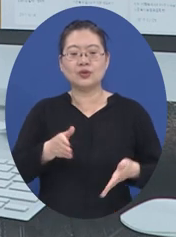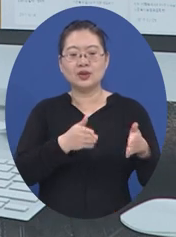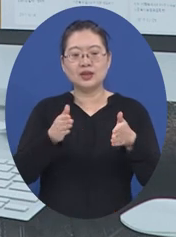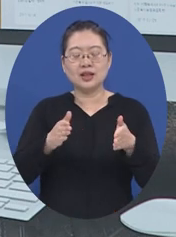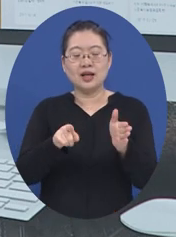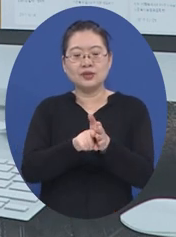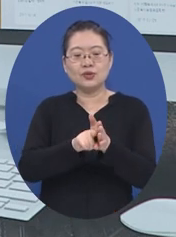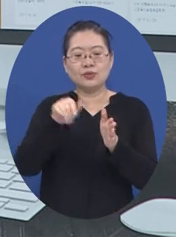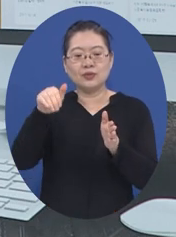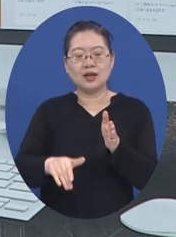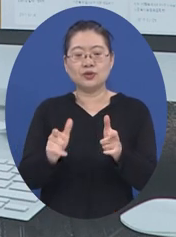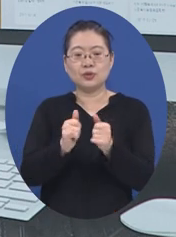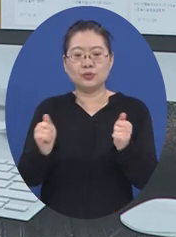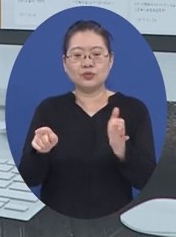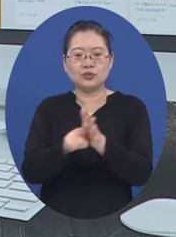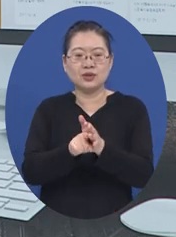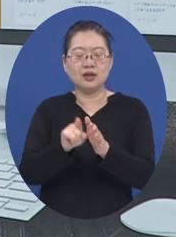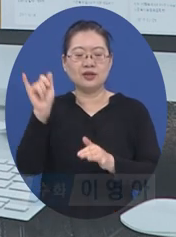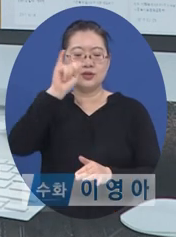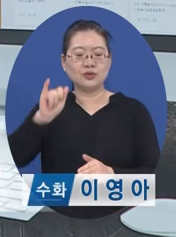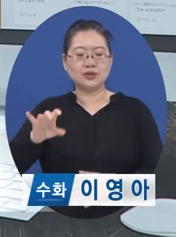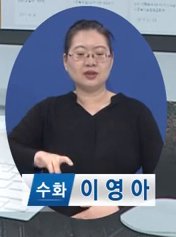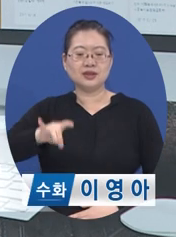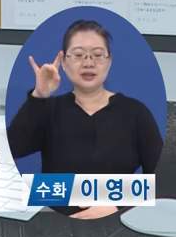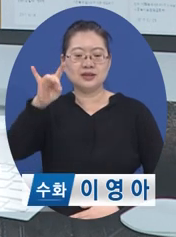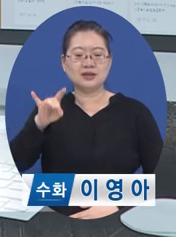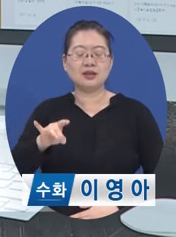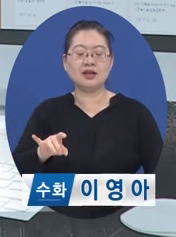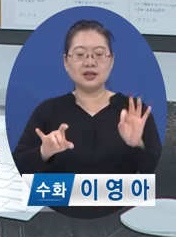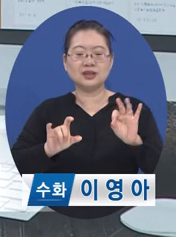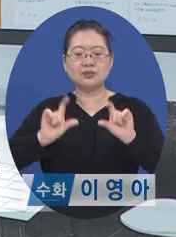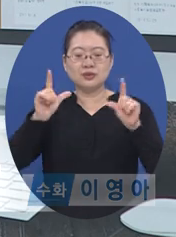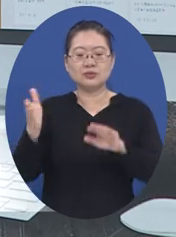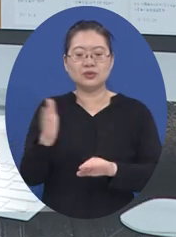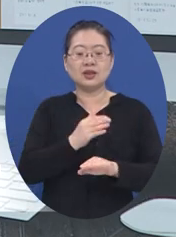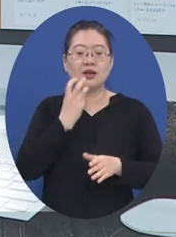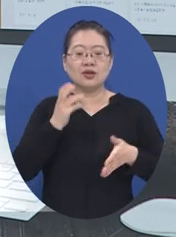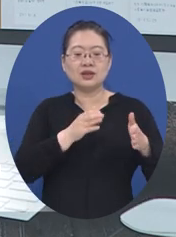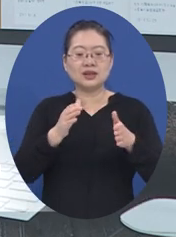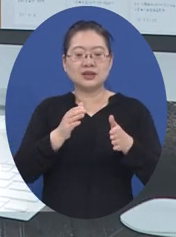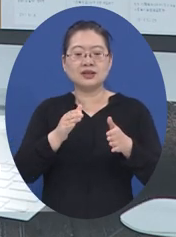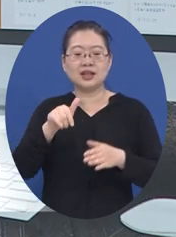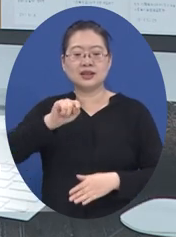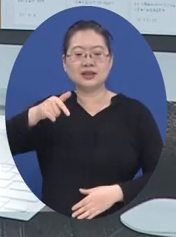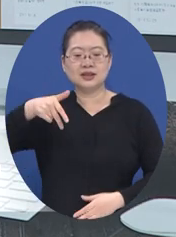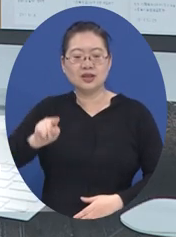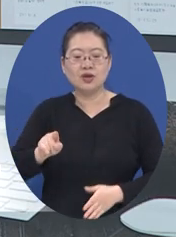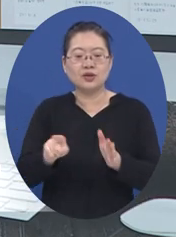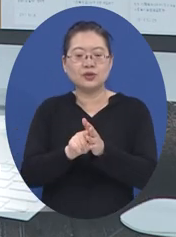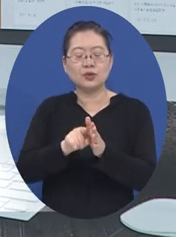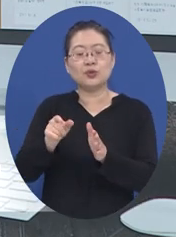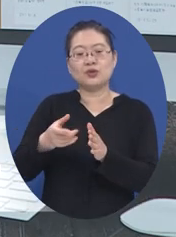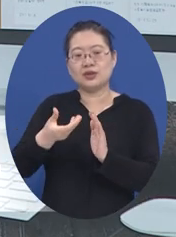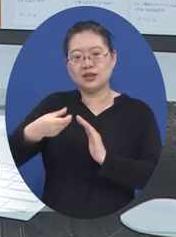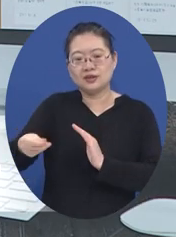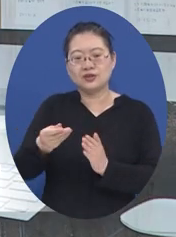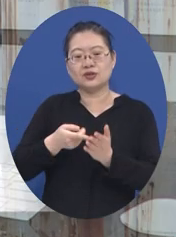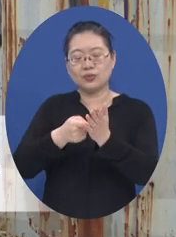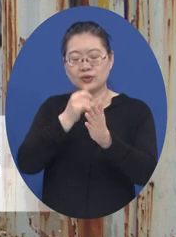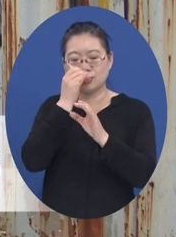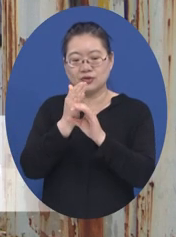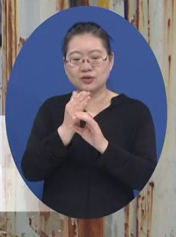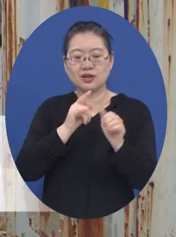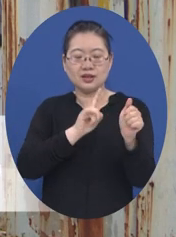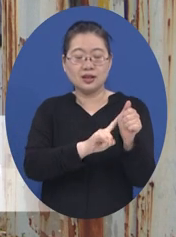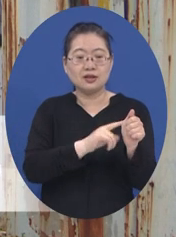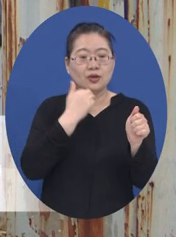경기도가 신용이 낮은 도민들을 위해 전국 최초로 이달 10일부터 경기 극적 신용대출 접수를 받습니다